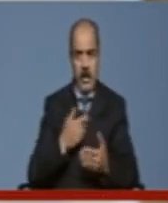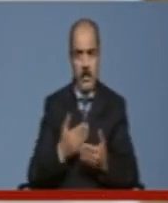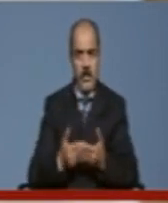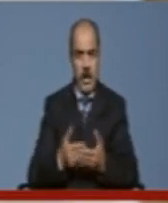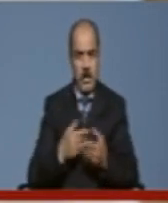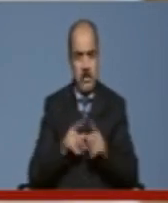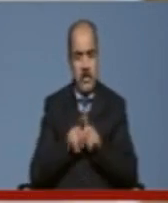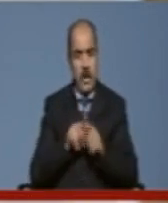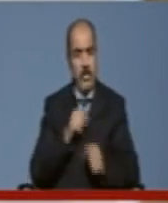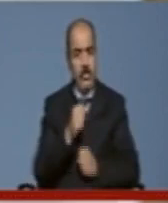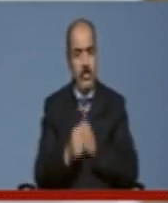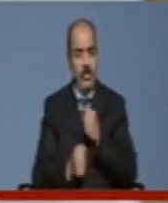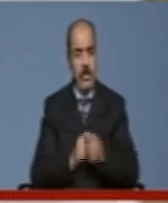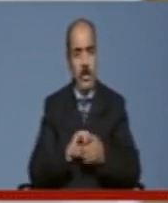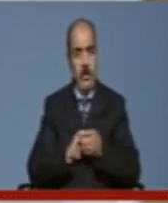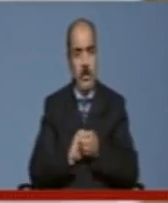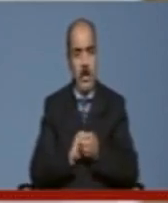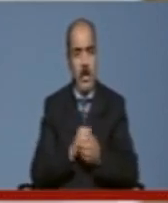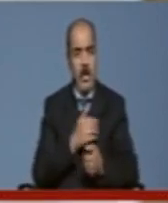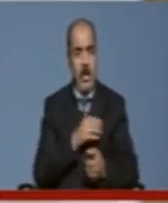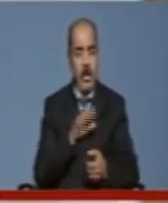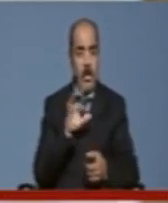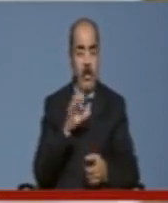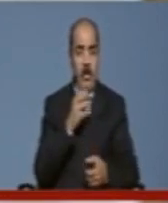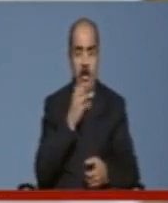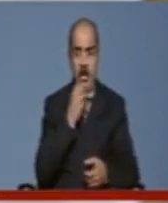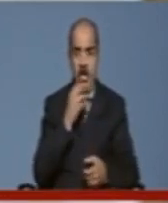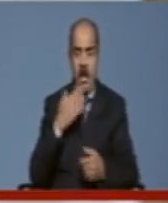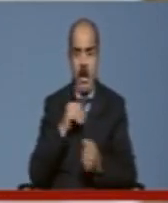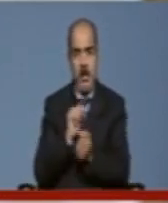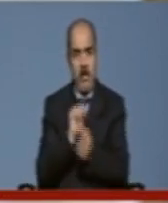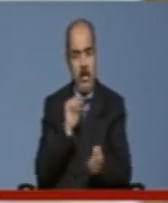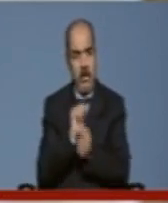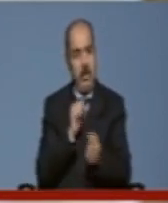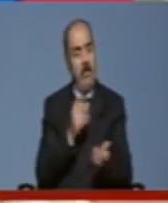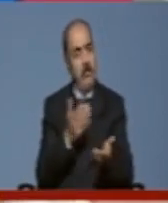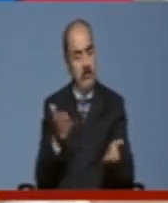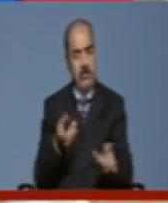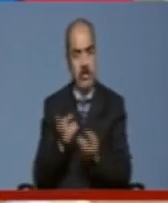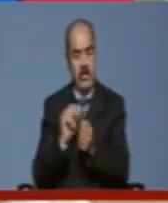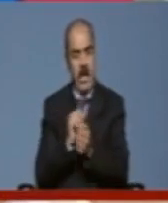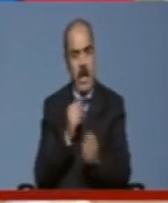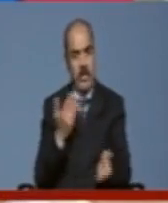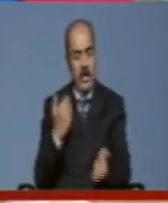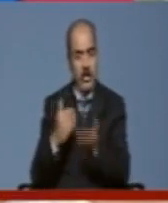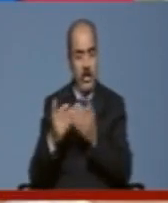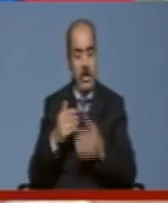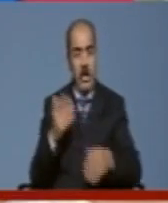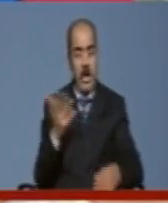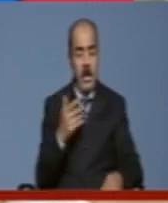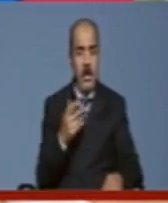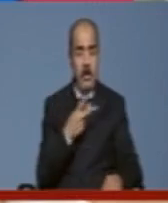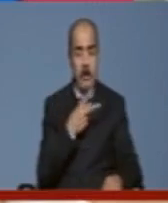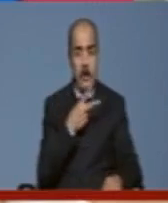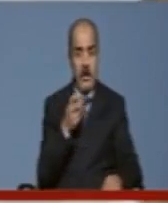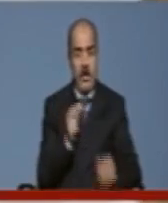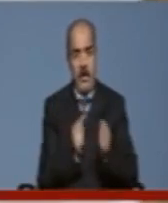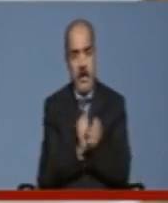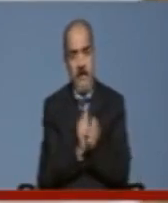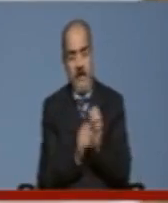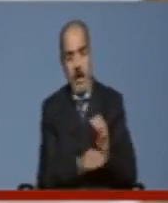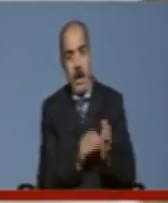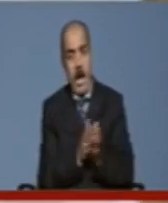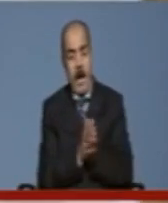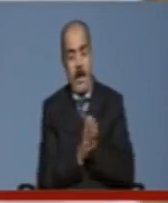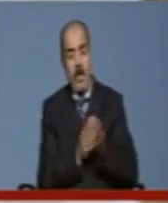الجهود التي تبذلها دولة قطر لإطلاق سراح الرهائن. هناك أكثر من 200 رهينة تحتجزها